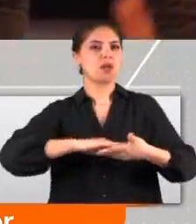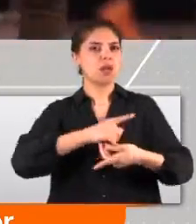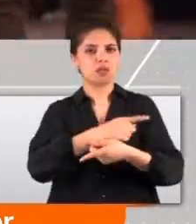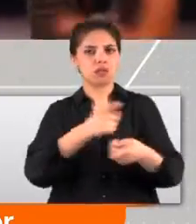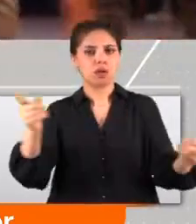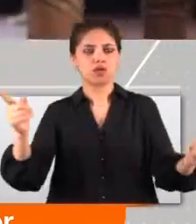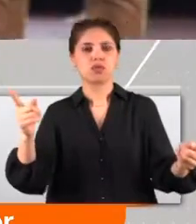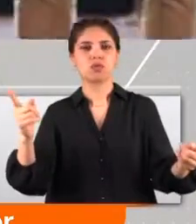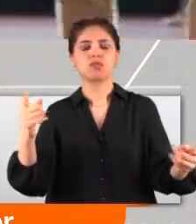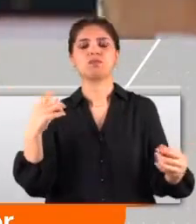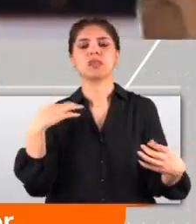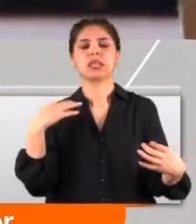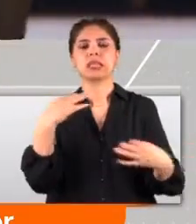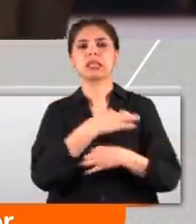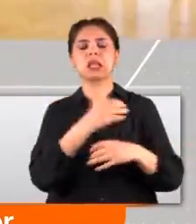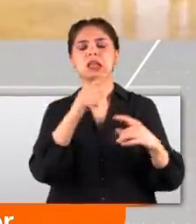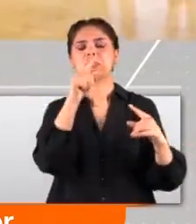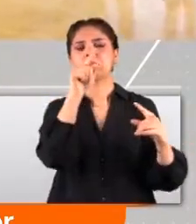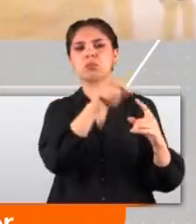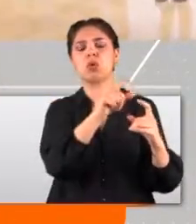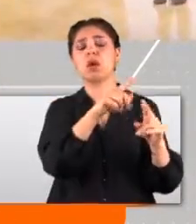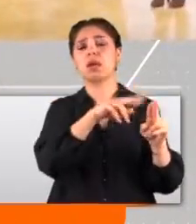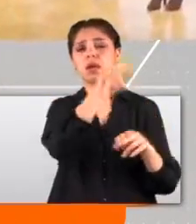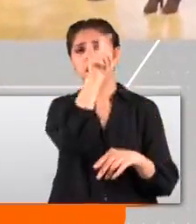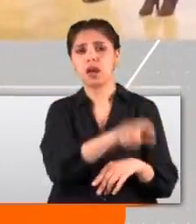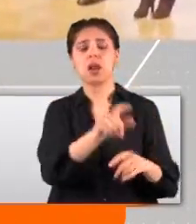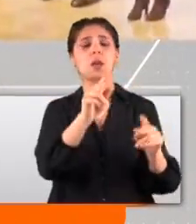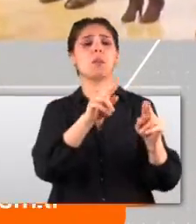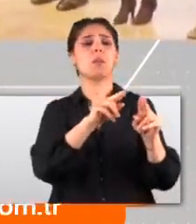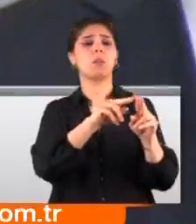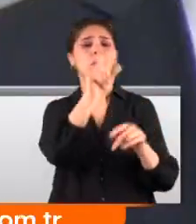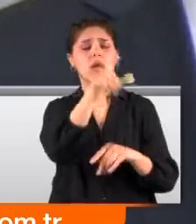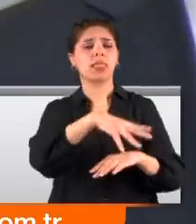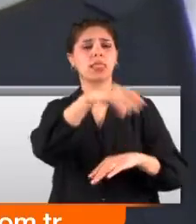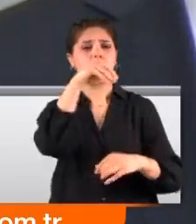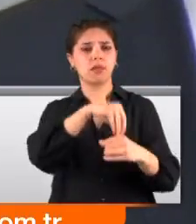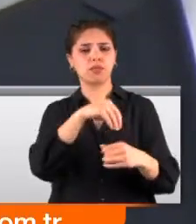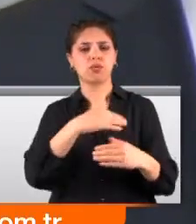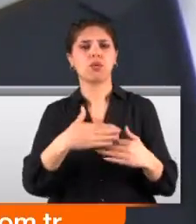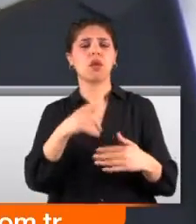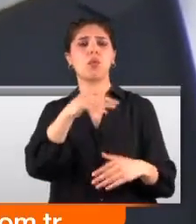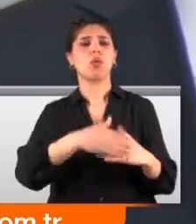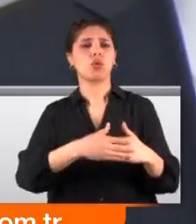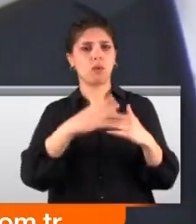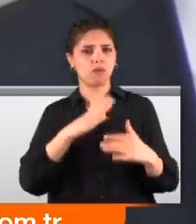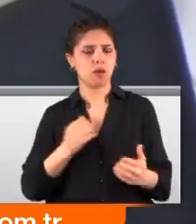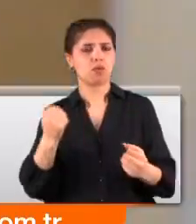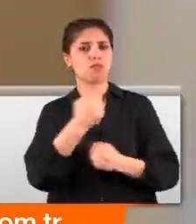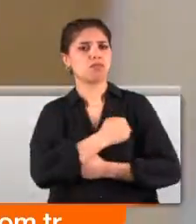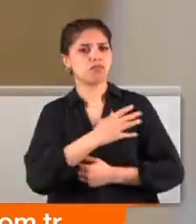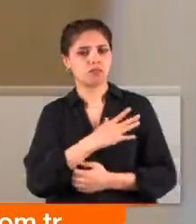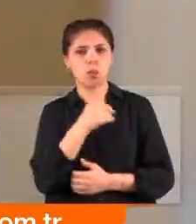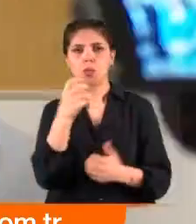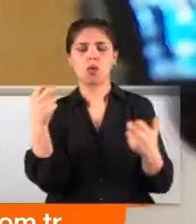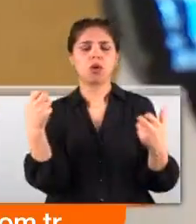arkadaşlarımız, Sayın Karayılan, Sayın Bayık, bu insanlar dağlarda. Tokalaşmak varken, kucaklaşmak varken